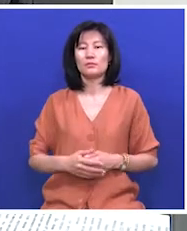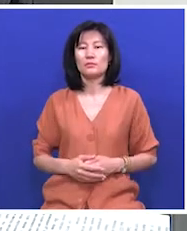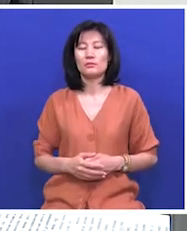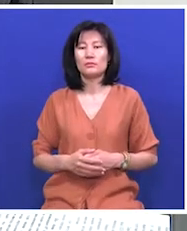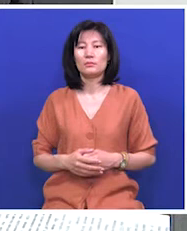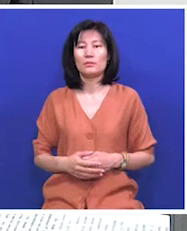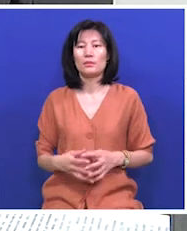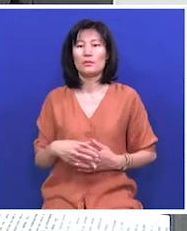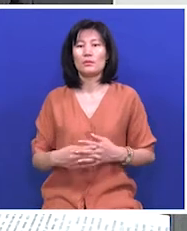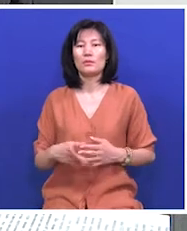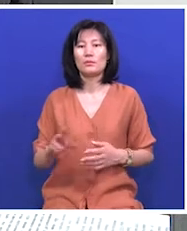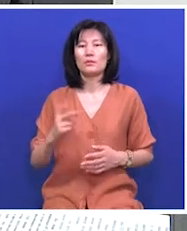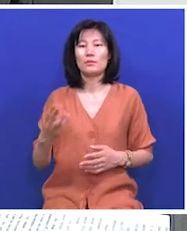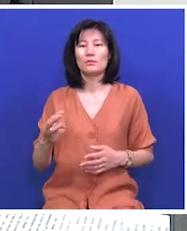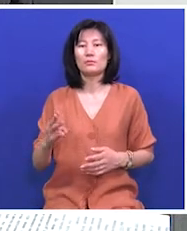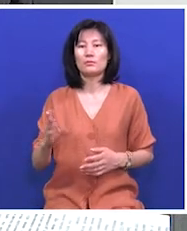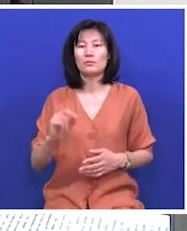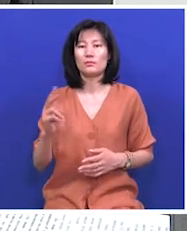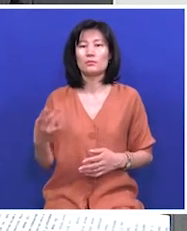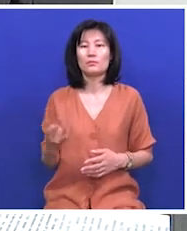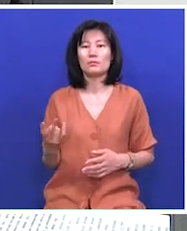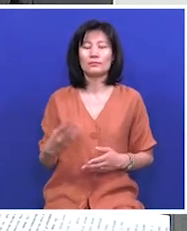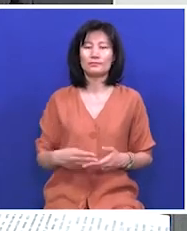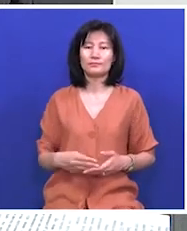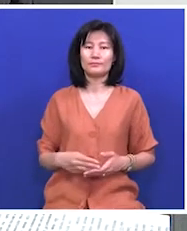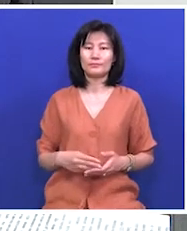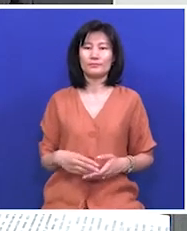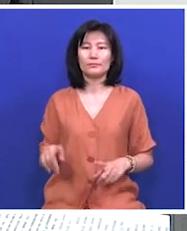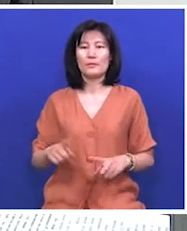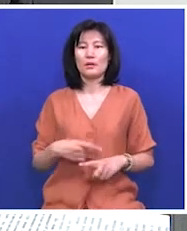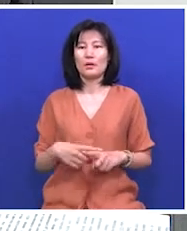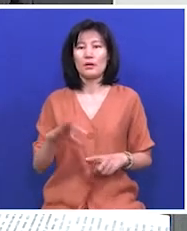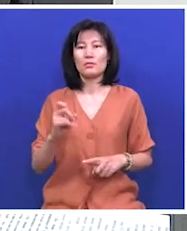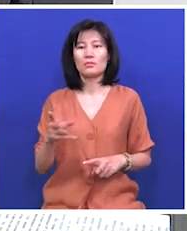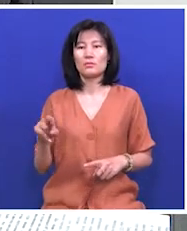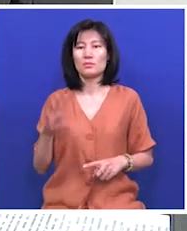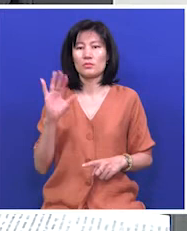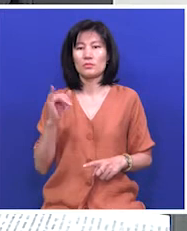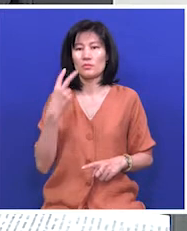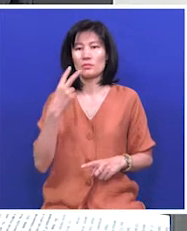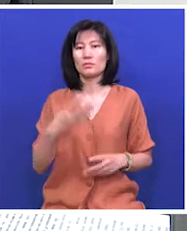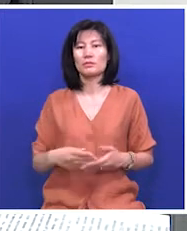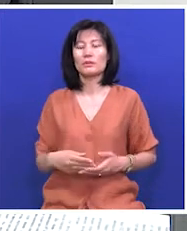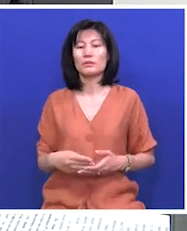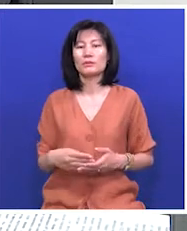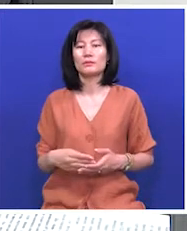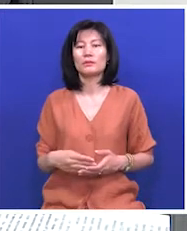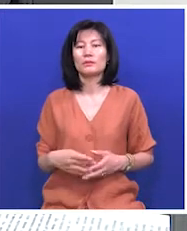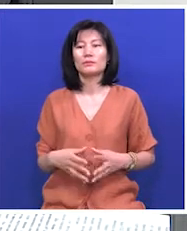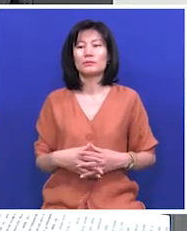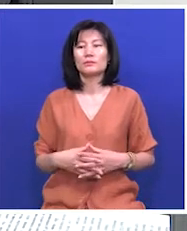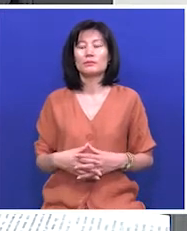болды. Ауыл шаруашылық тауар өндірушілерге қажетті тыңайтқышын және субсидиялайтын сомасын көрсетіп